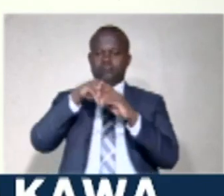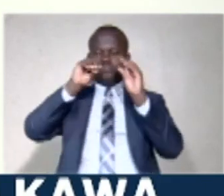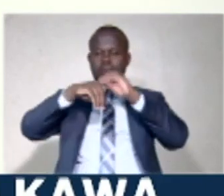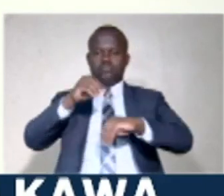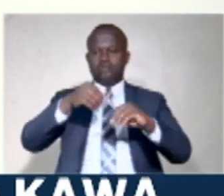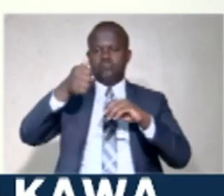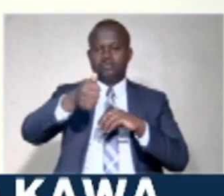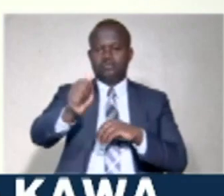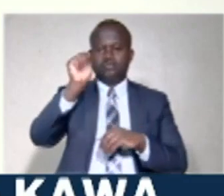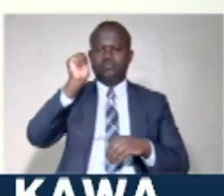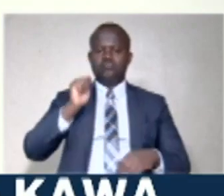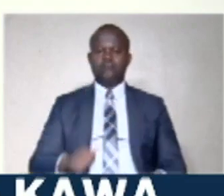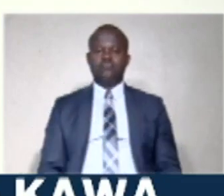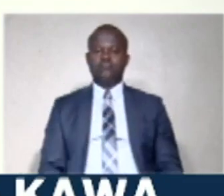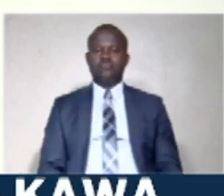wabo.